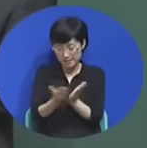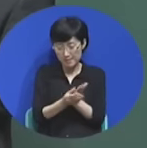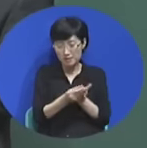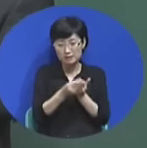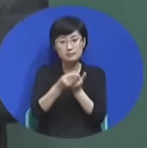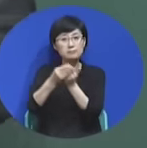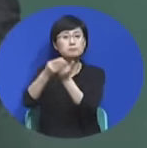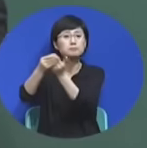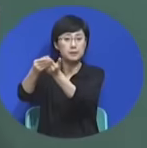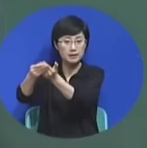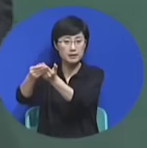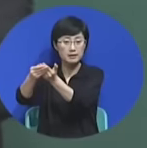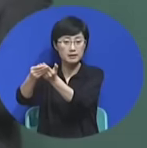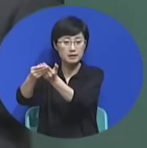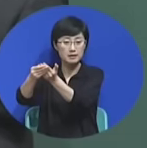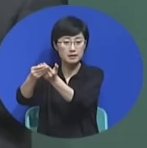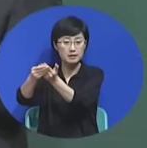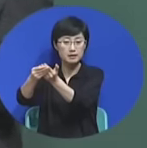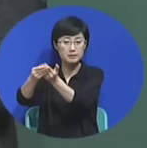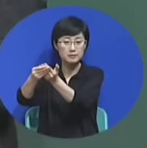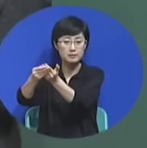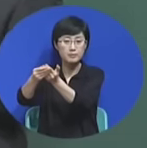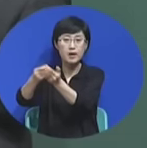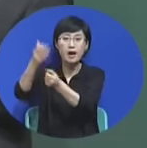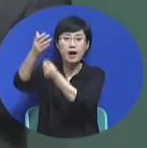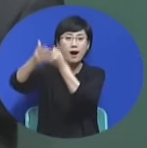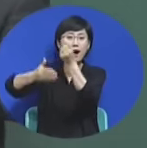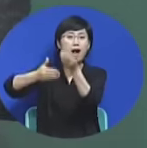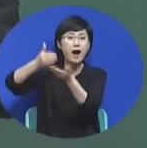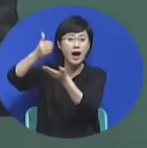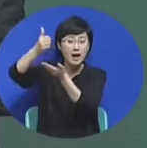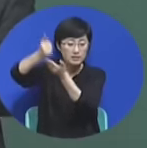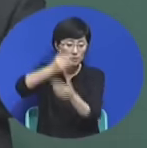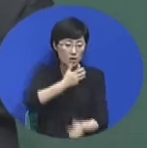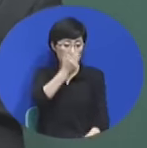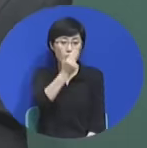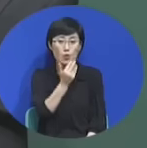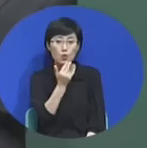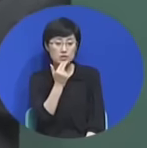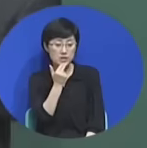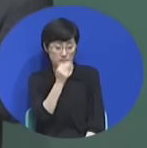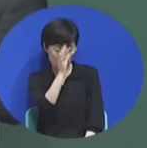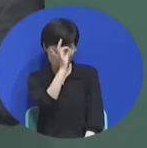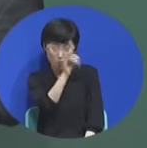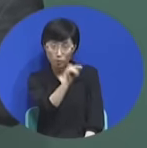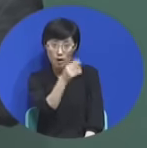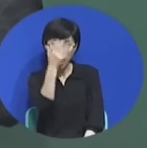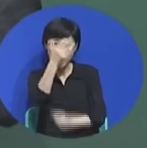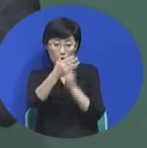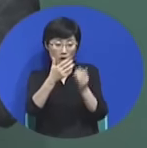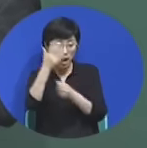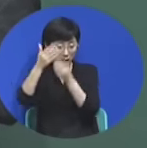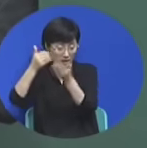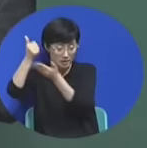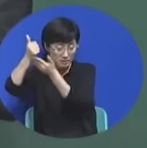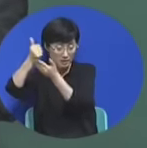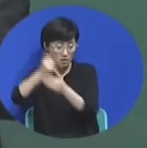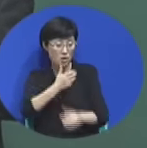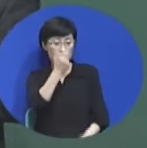而且照着自己的计划和意志带领了约瑟。 자, 그리고 나서 이렇게 하시죠. 하나님께서 그 요셉을 뭡니까? 하나님이 원하시는